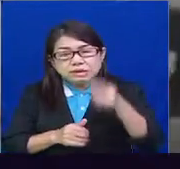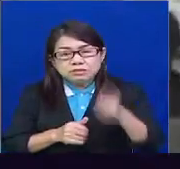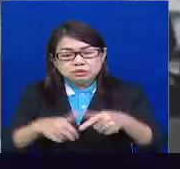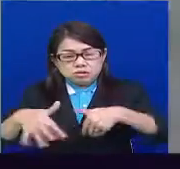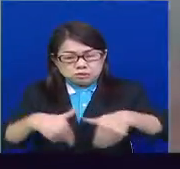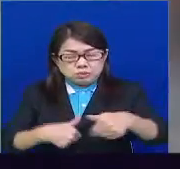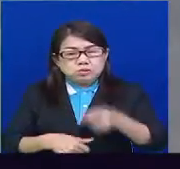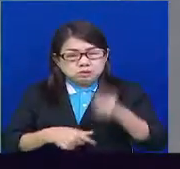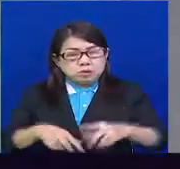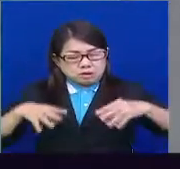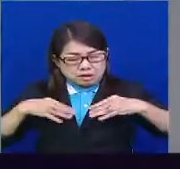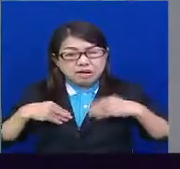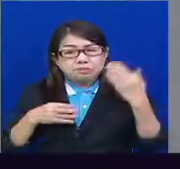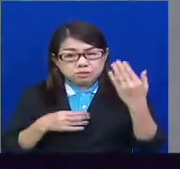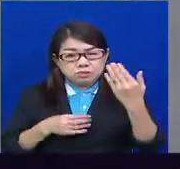พื้น